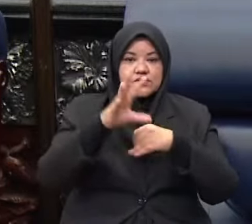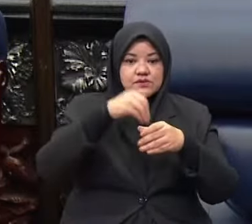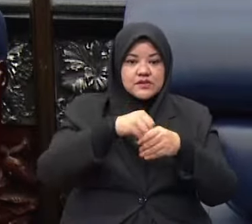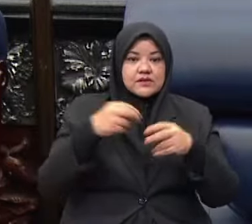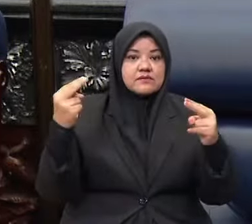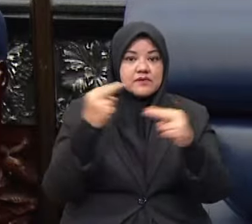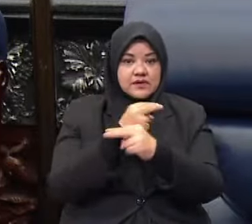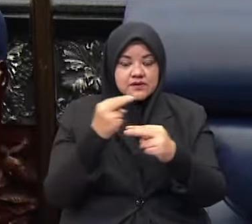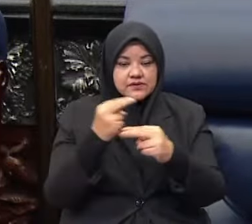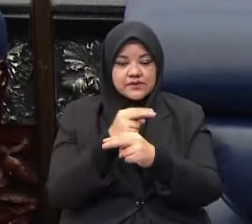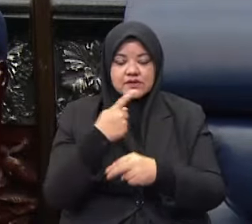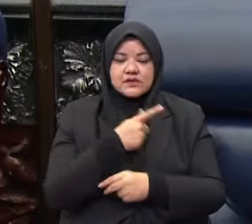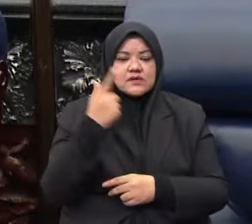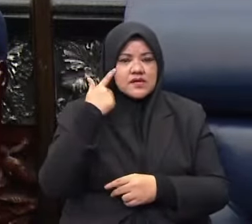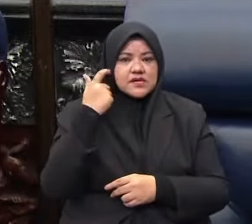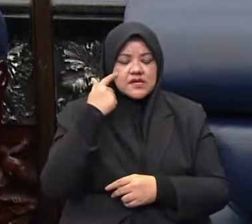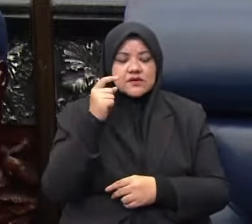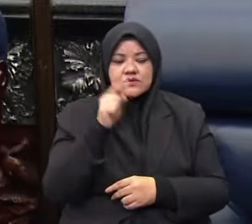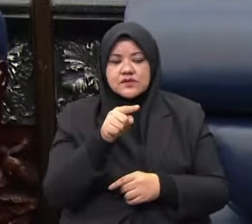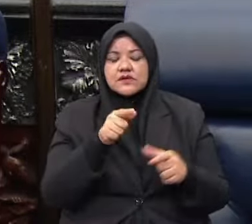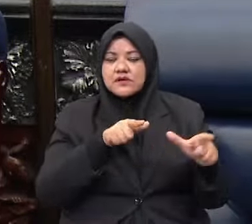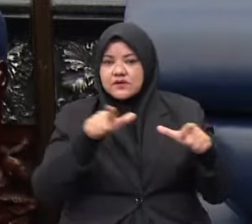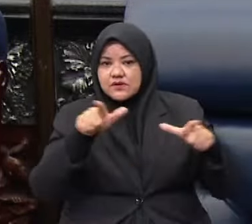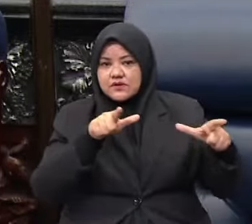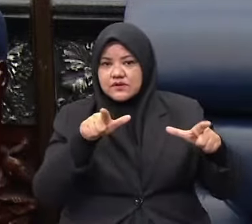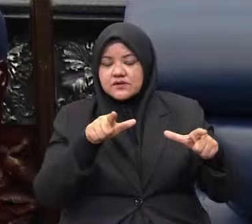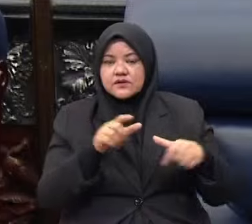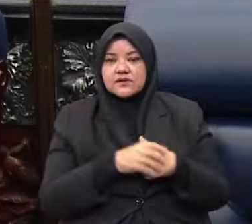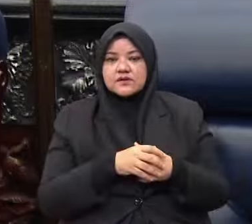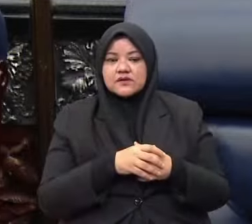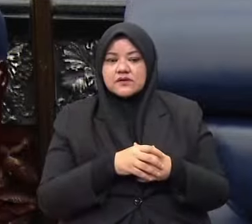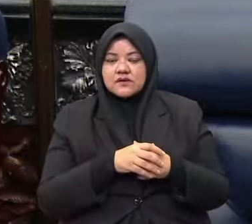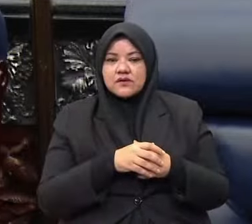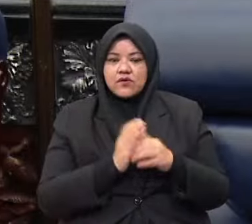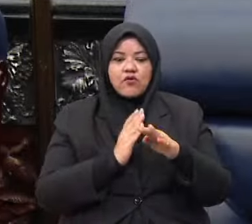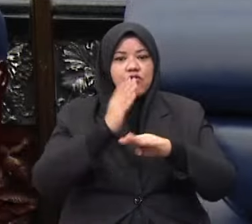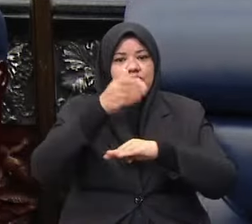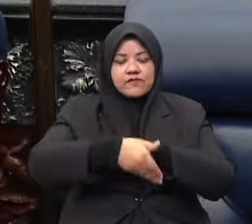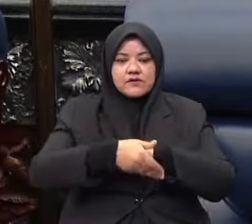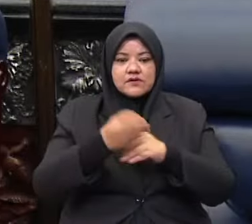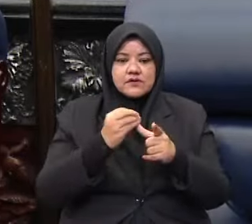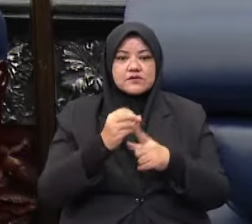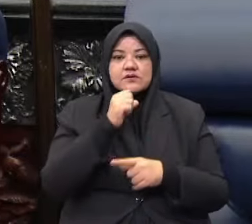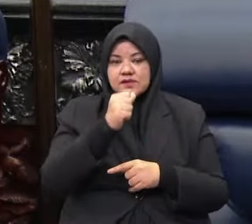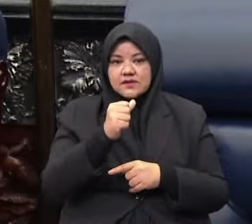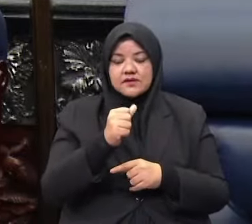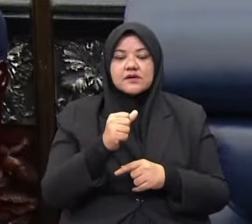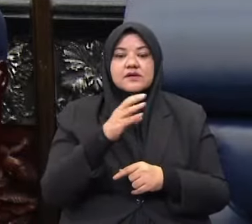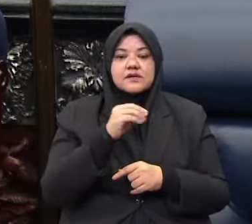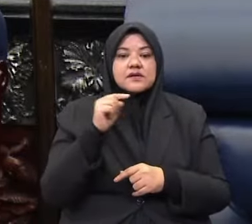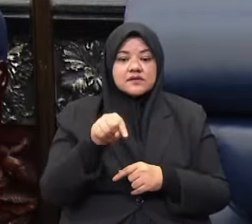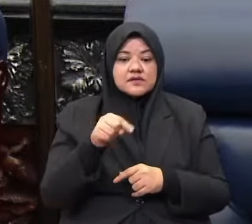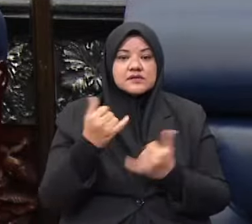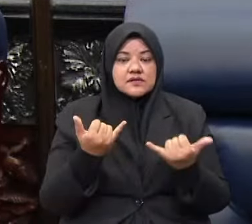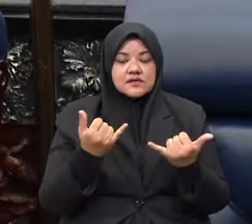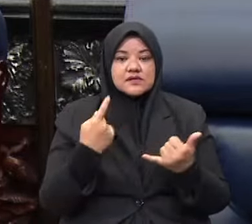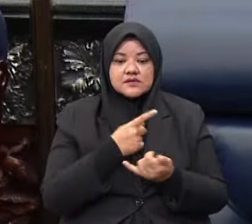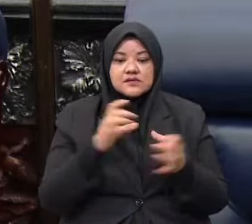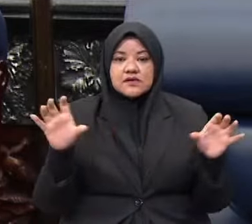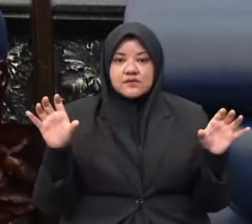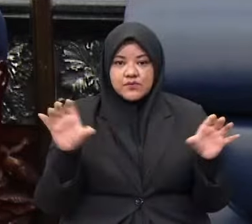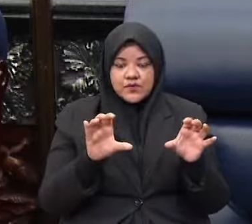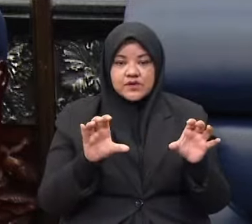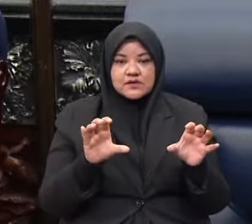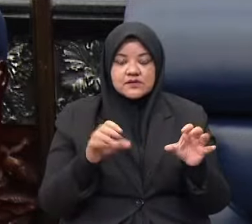Raya, kita tahu sama ada kenderaan itu melebihi muatan yang dibenarkan atau tidak. Ini sedang kita